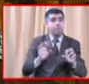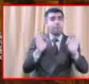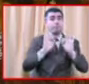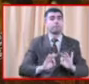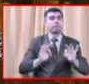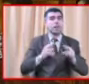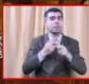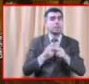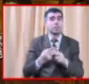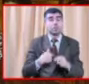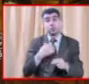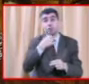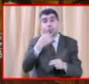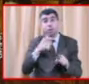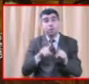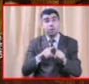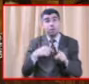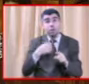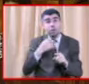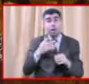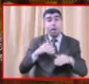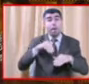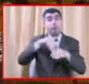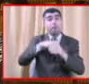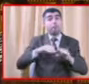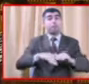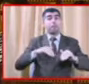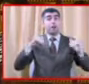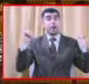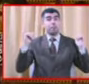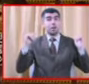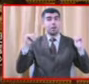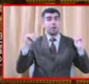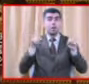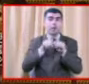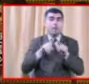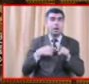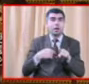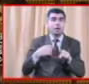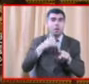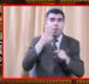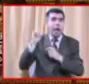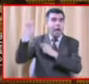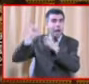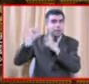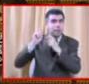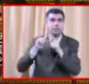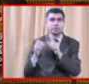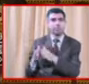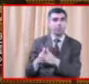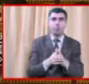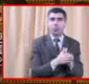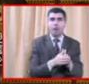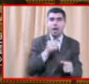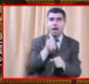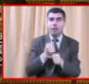ديالهم. السيد الرئيس، حنا هنا راه برلمان، راه ما عندنا شي جنرال ولا كبران هنا، كلنا نواب،